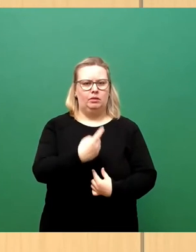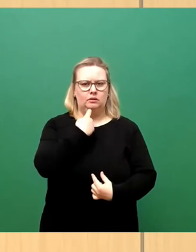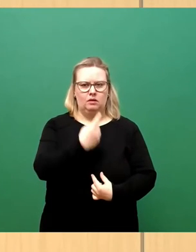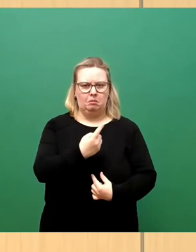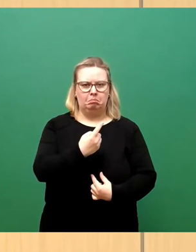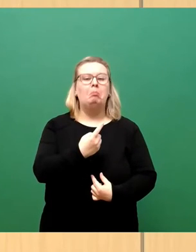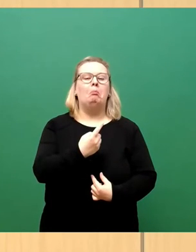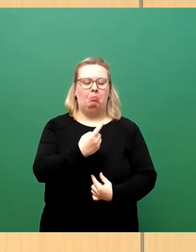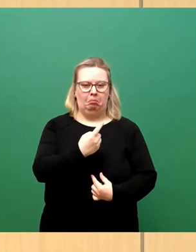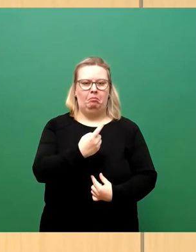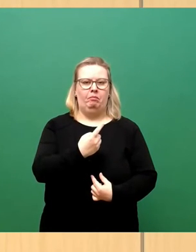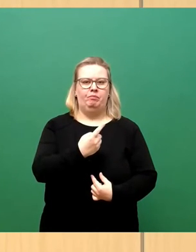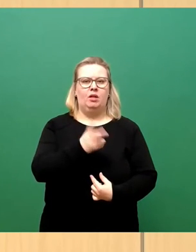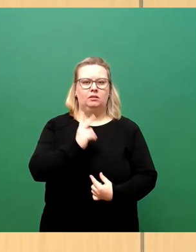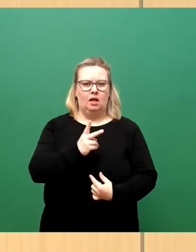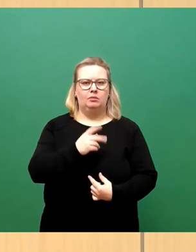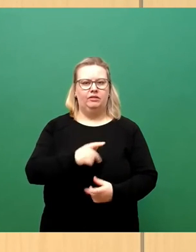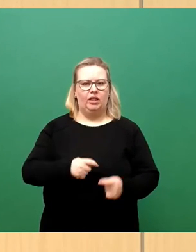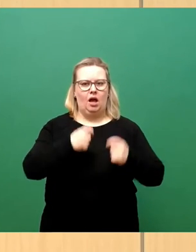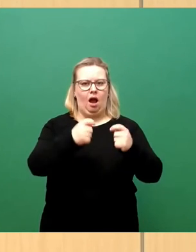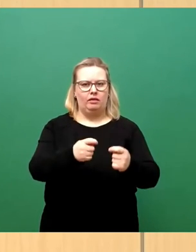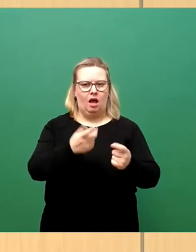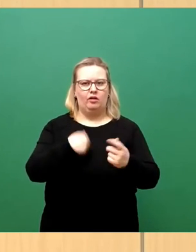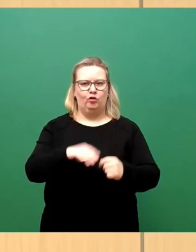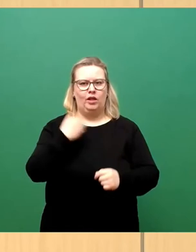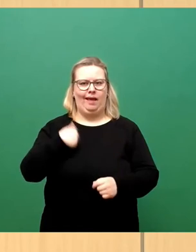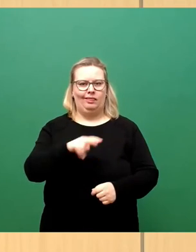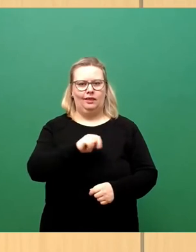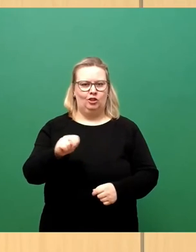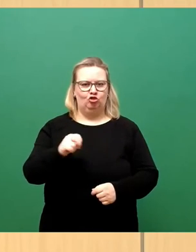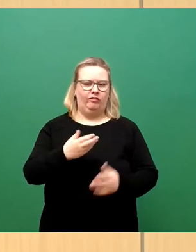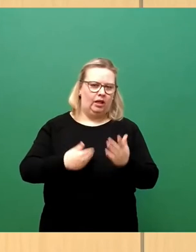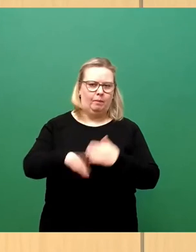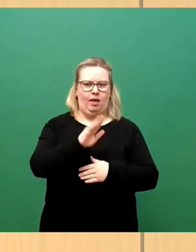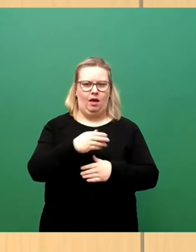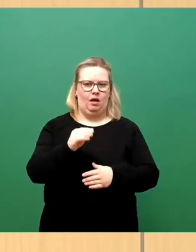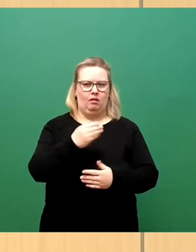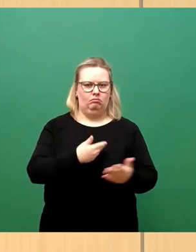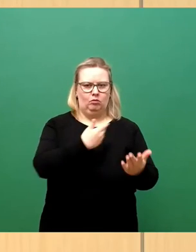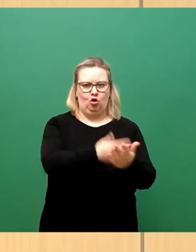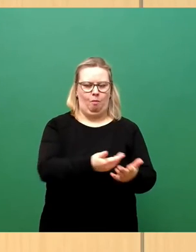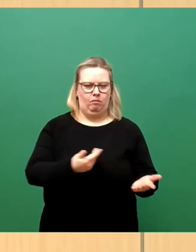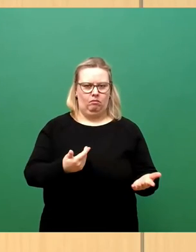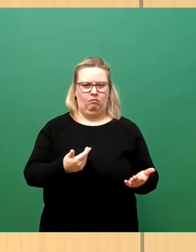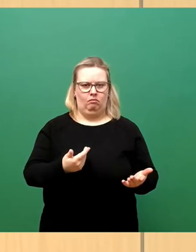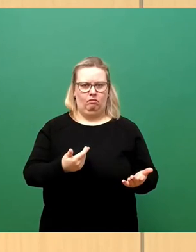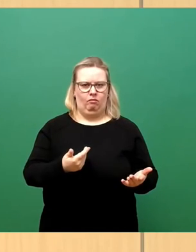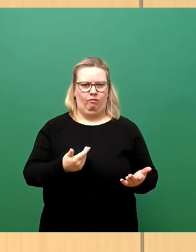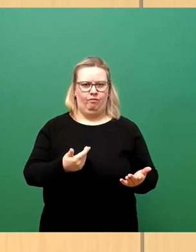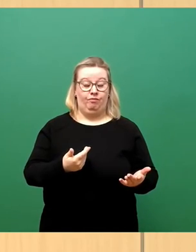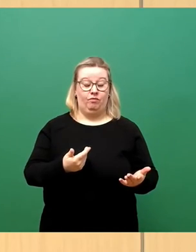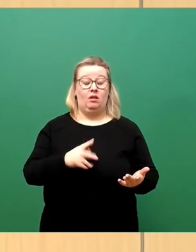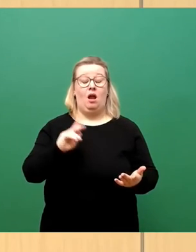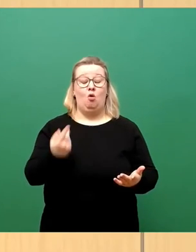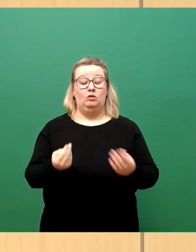dann rechtswidrig befundene Antrag von Herrn Nitsche eine Mehrheit bekommen hat. Das ist erstmal der Fakt. Und auch, es war auch